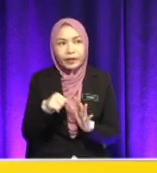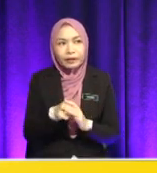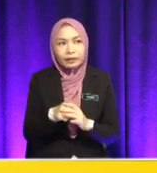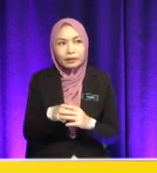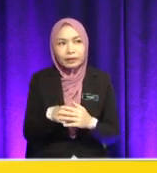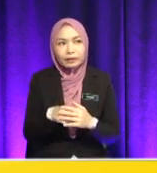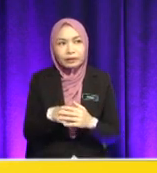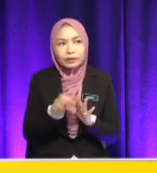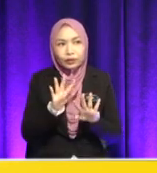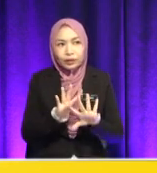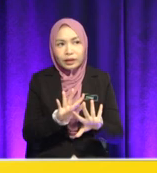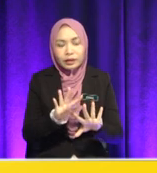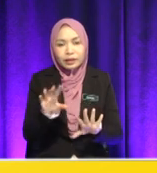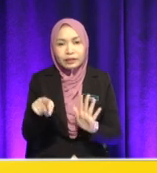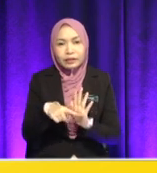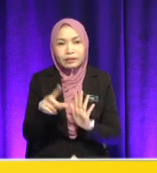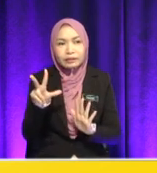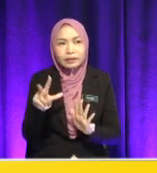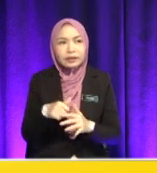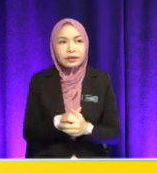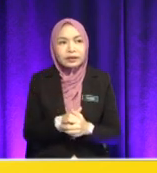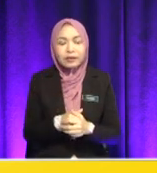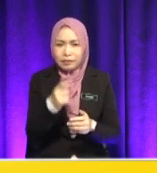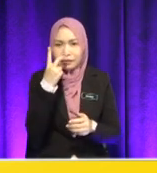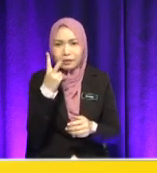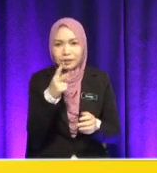selesaikan pindah memindah kembali